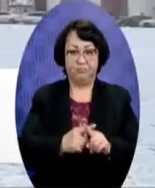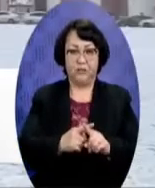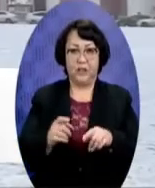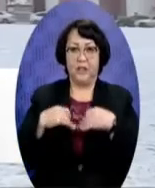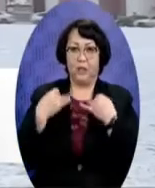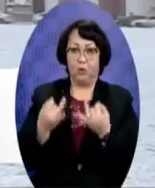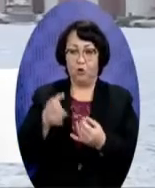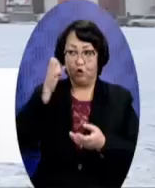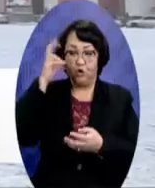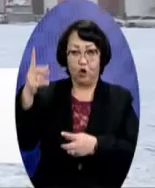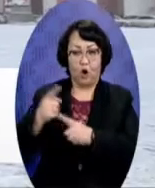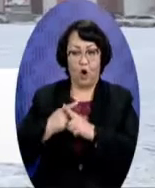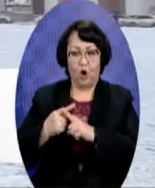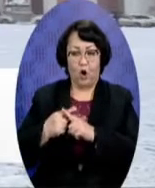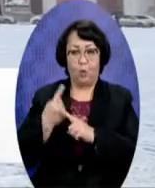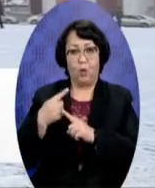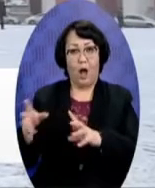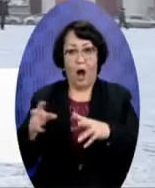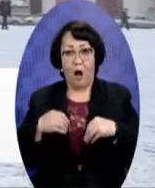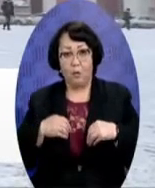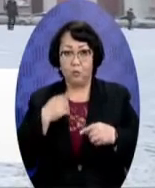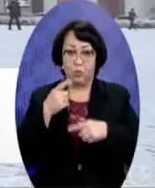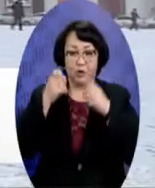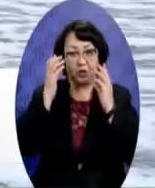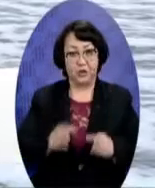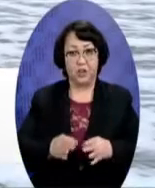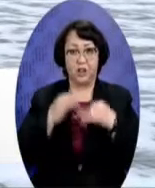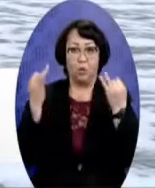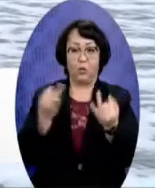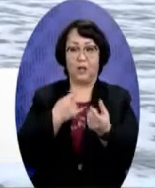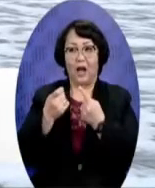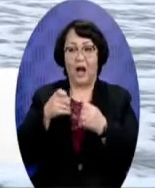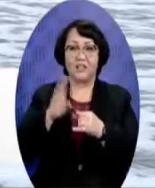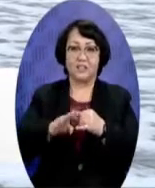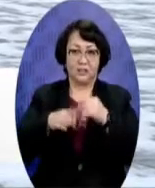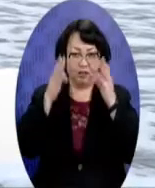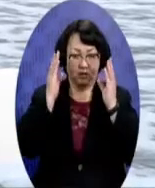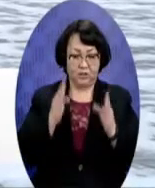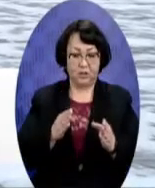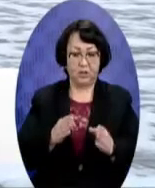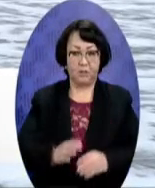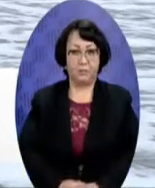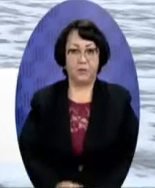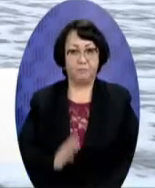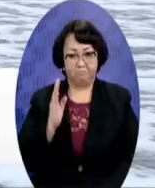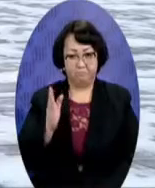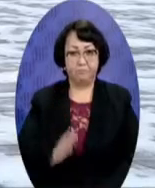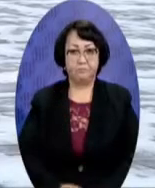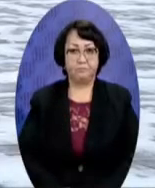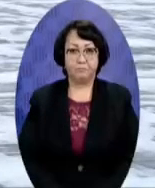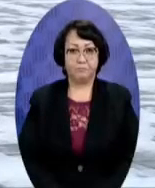хурл эрхлэгчийн хоригийг хүлээ авах хэсэг шийдвэрийг чуулганы нэгдсэн хуралдаанаараа хэлэлцэж байж гарах юм.